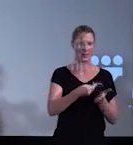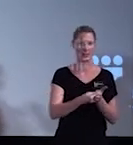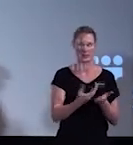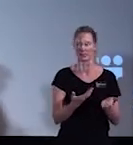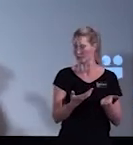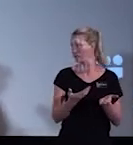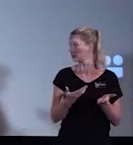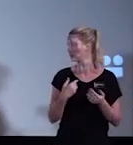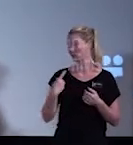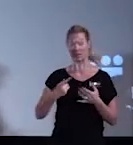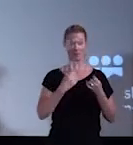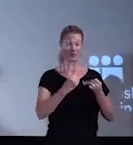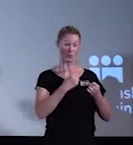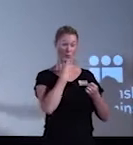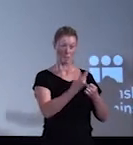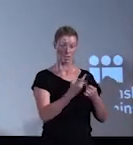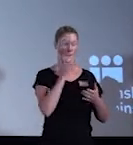Ja, och det där är viktigt. Och